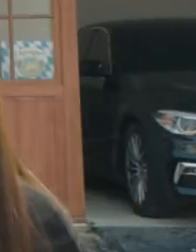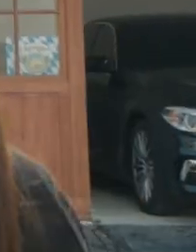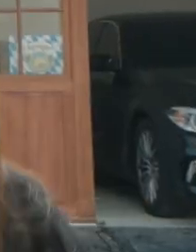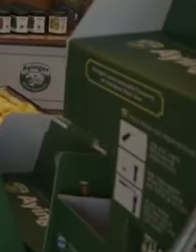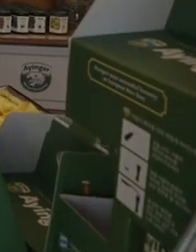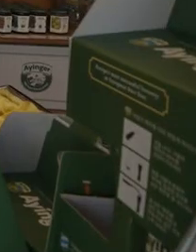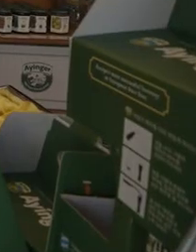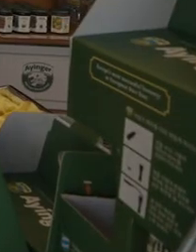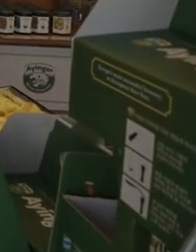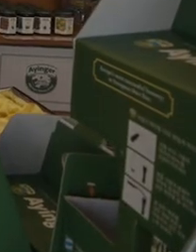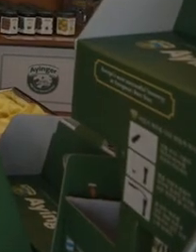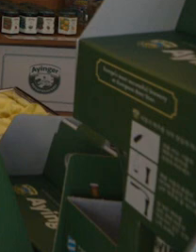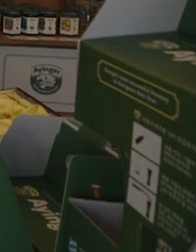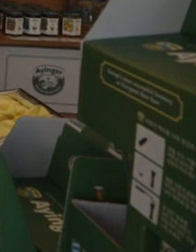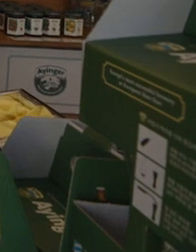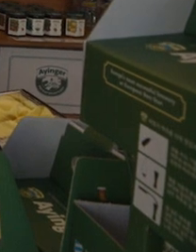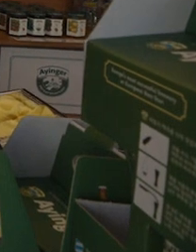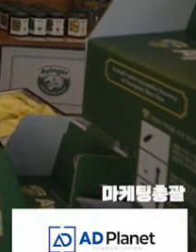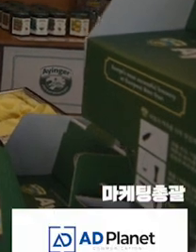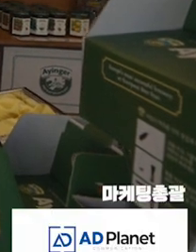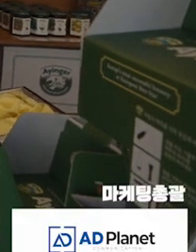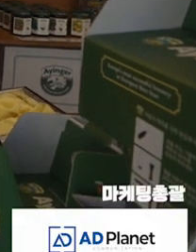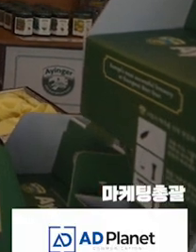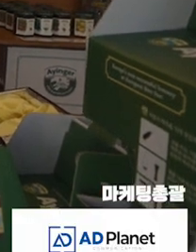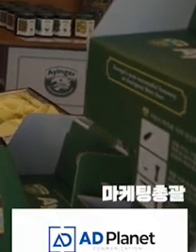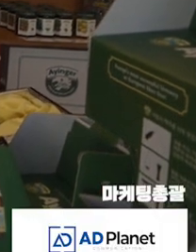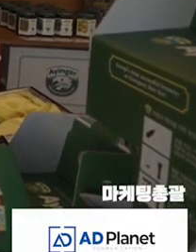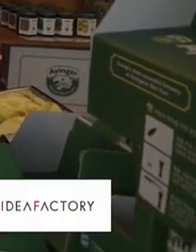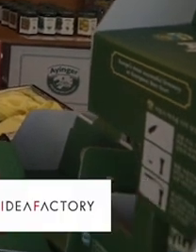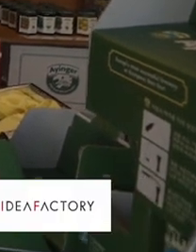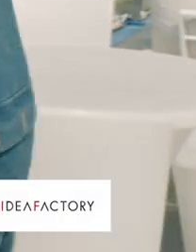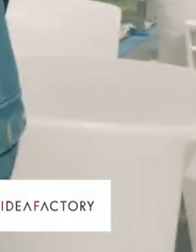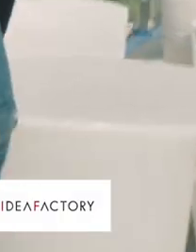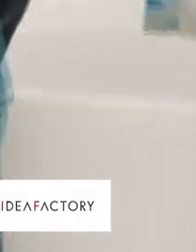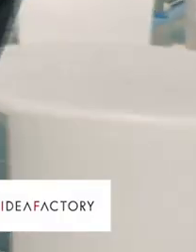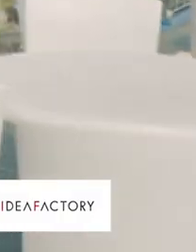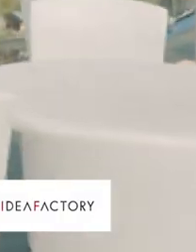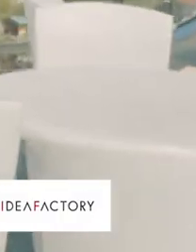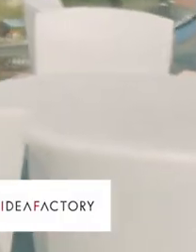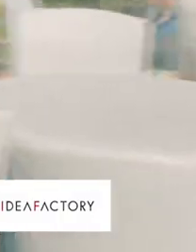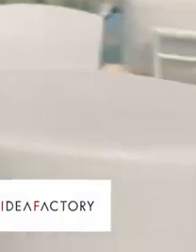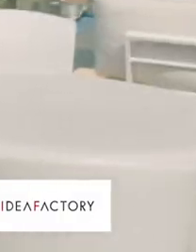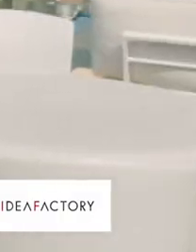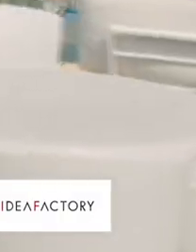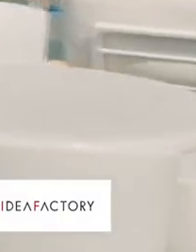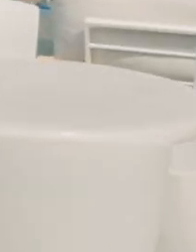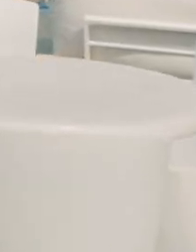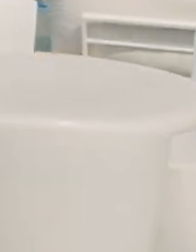바다를 바라보면서 마시니까 그런